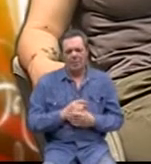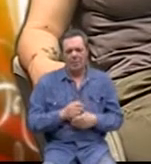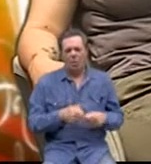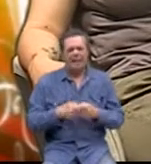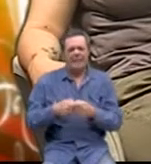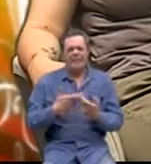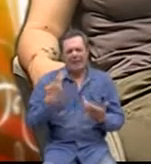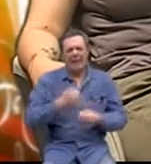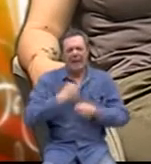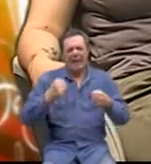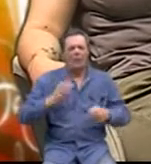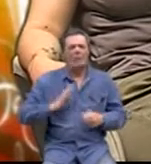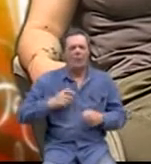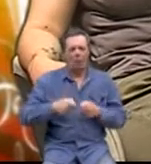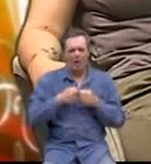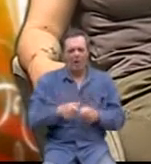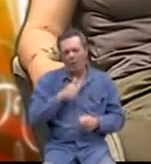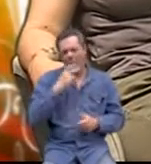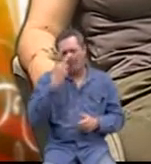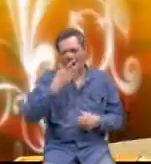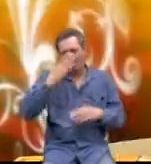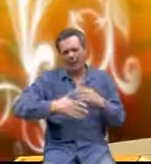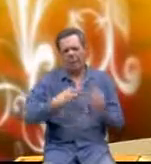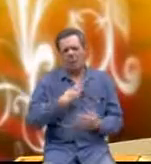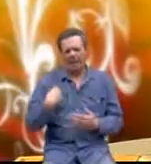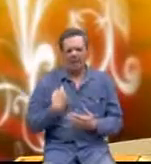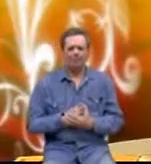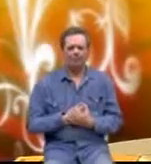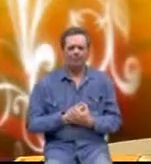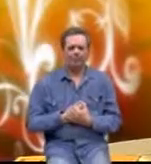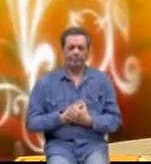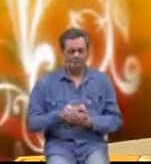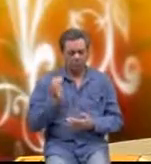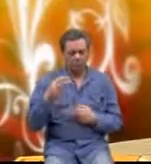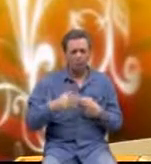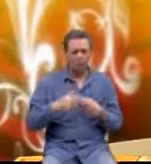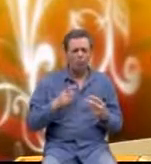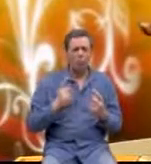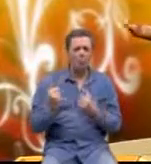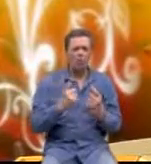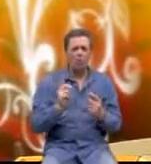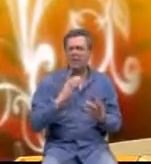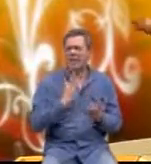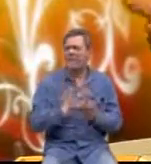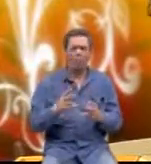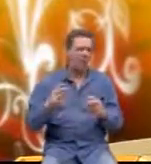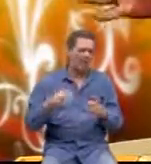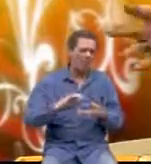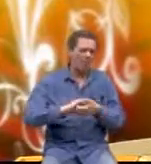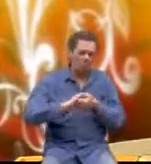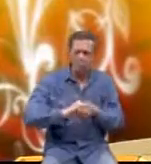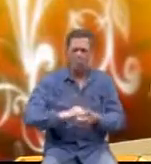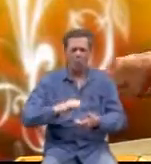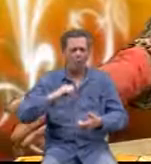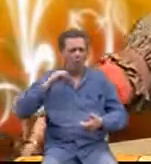i Grad Zagreb. Da, hvala Bogu. Da. Eto. Zapravo, dobrosusjedski odnosi nije samo da se družimo, pjevamo i tamo